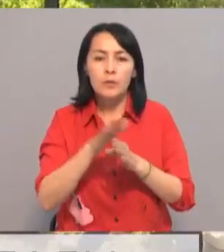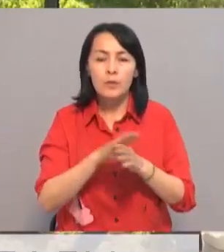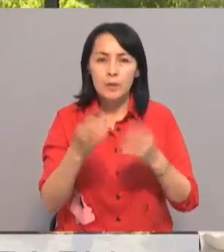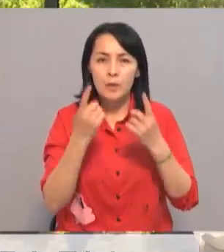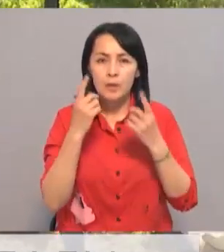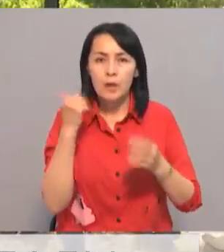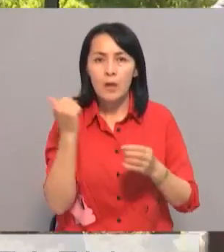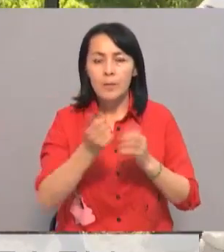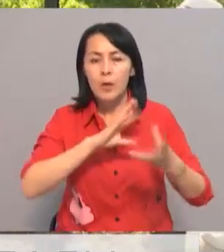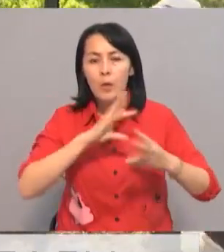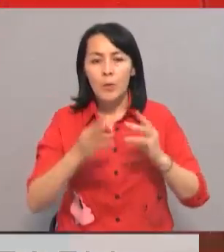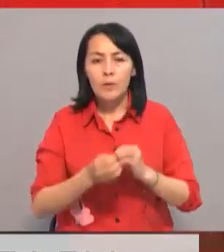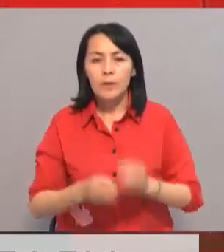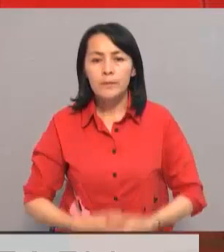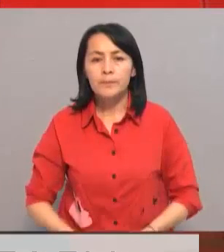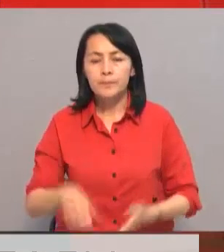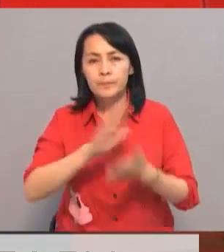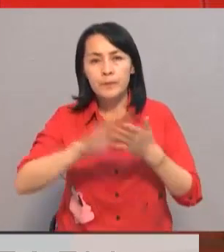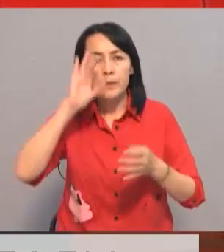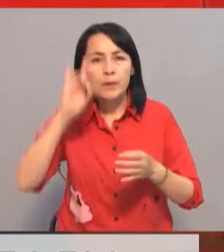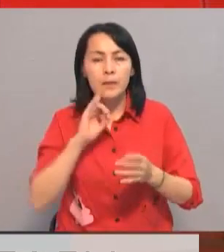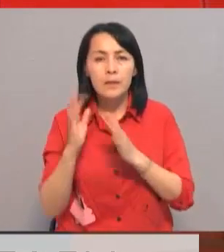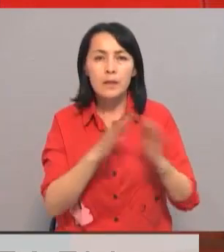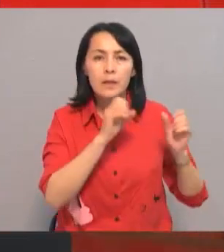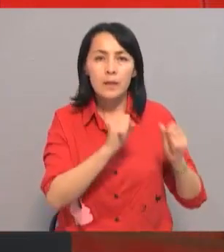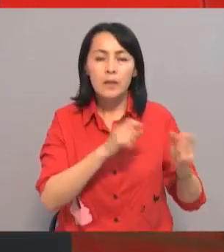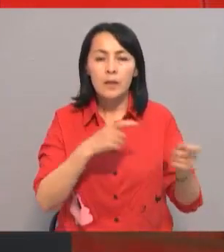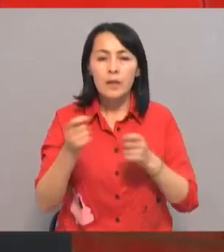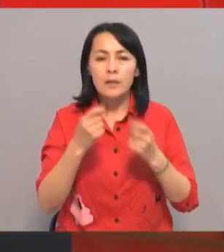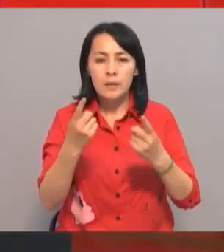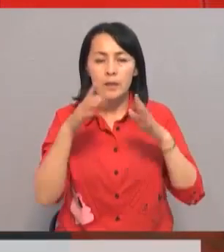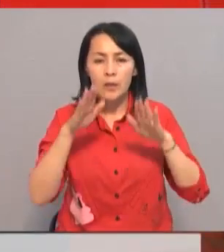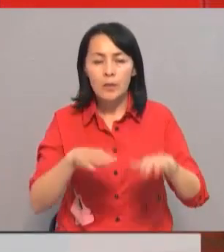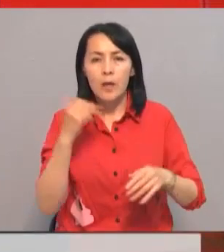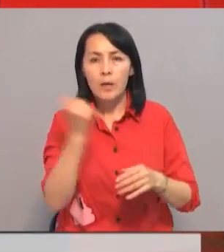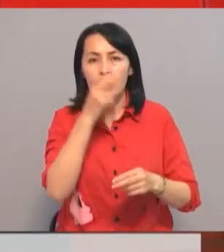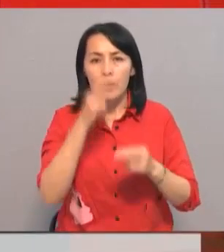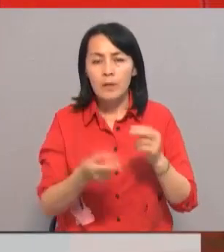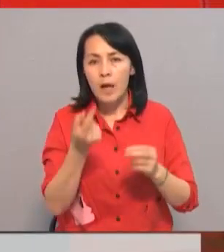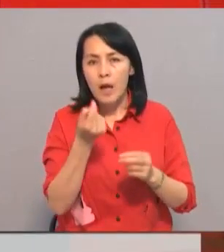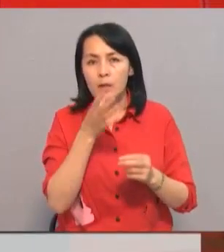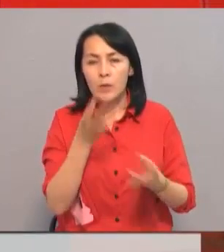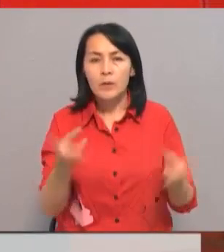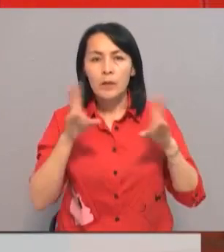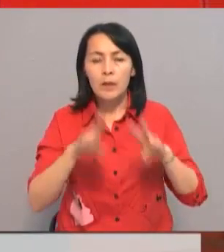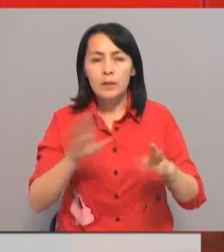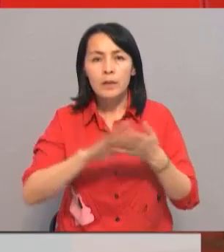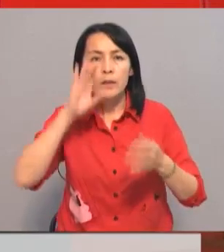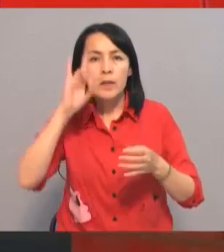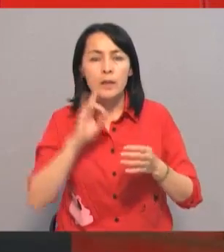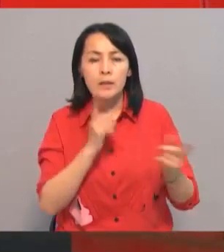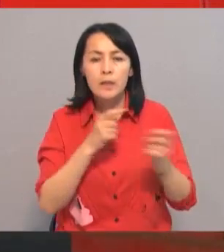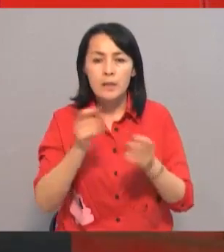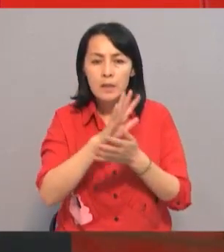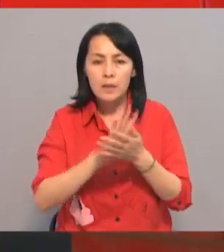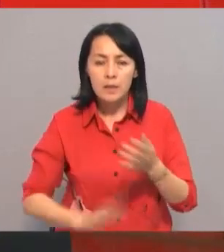мекен апталығын қорытындыламақ. Таза Қазақстан экологиялық акциясының киелі мекен апталығы аяқталуға жақын. Алайда Таза Қазақстан акциясы